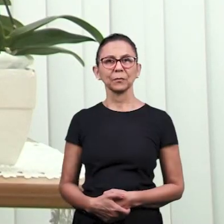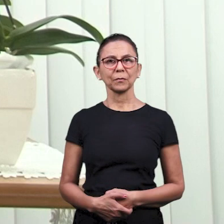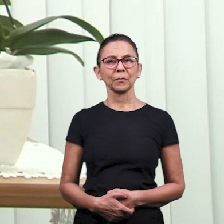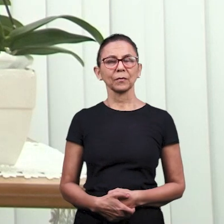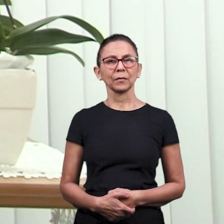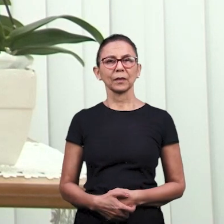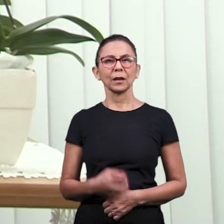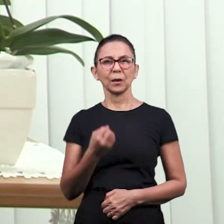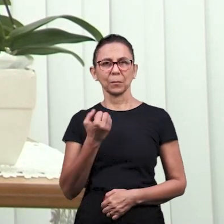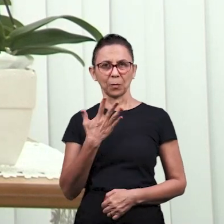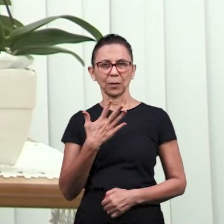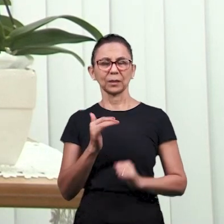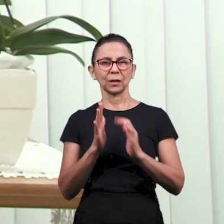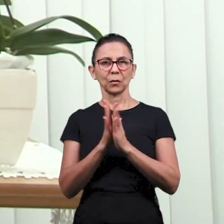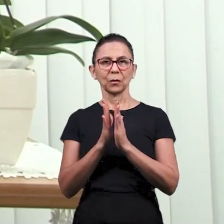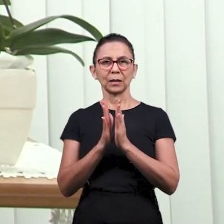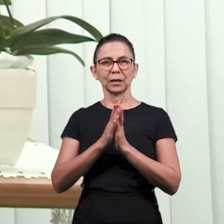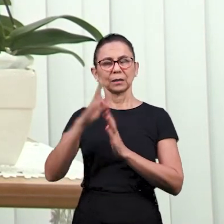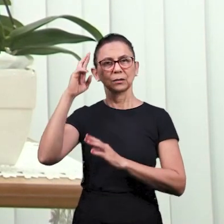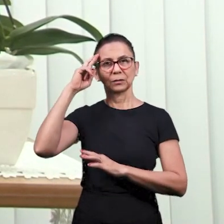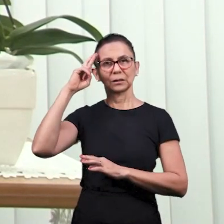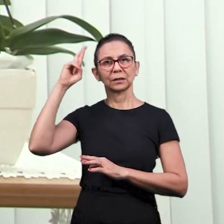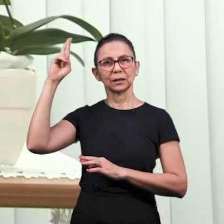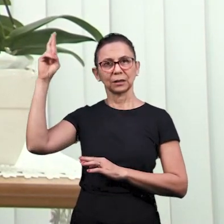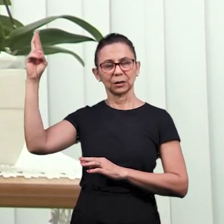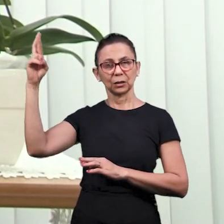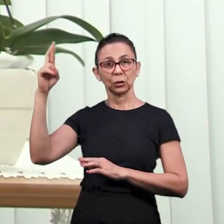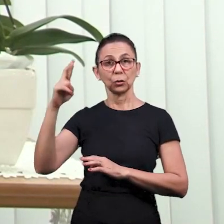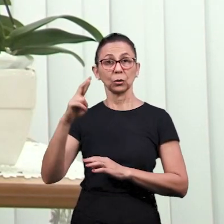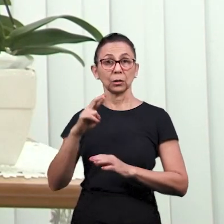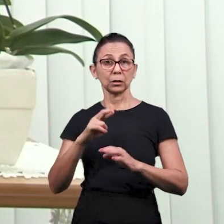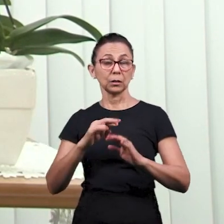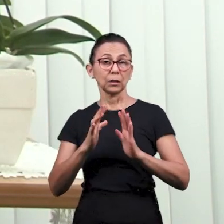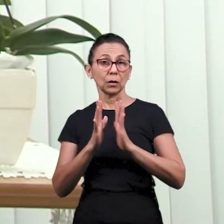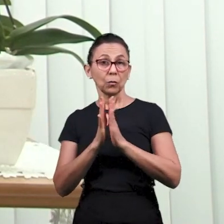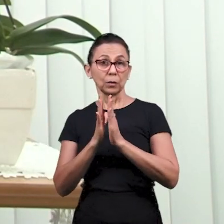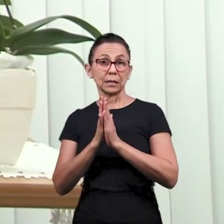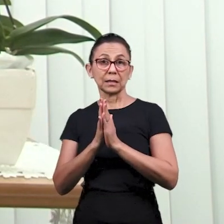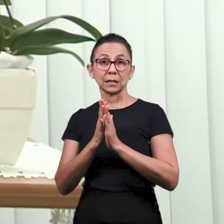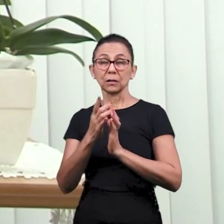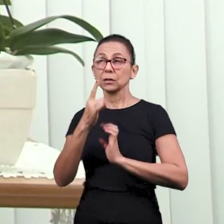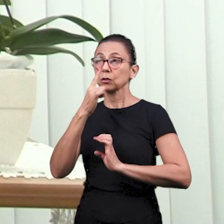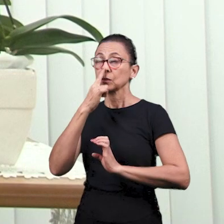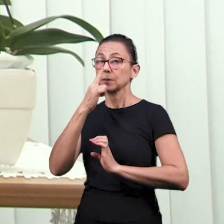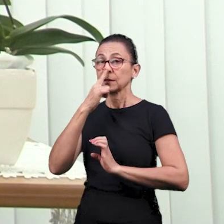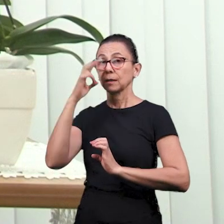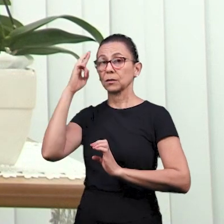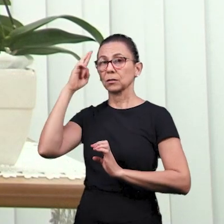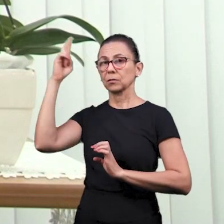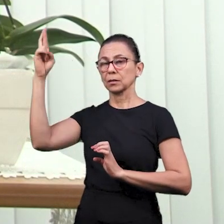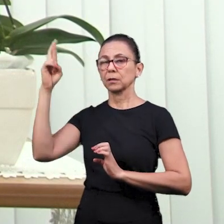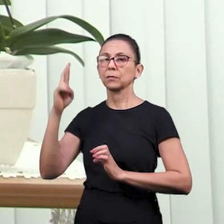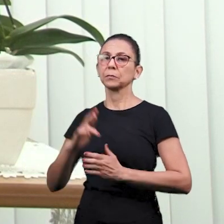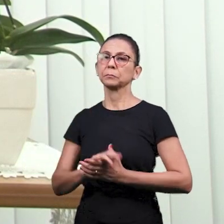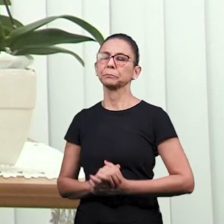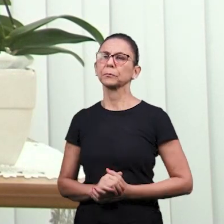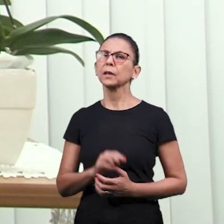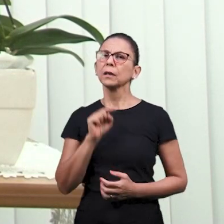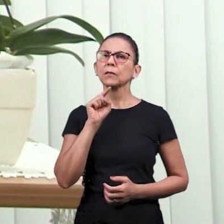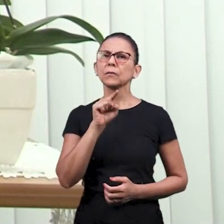Слава Господу, да будет прославлено имя Господне. Чудно молиться и говорить с